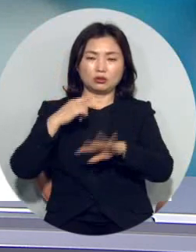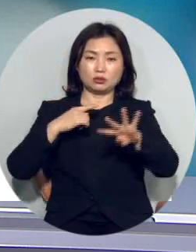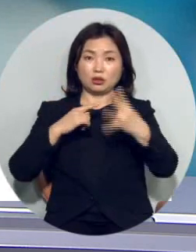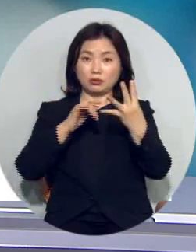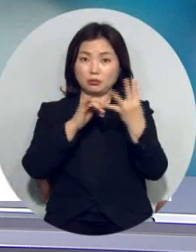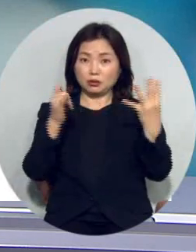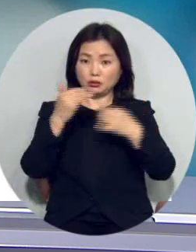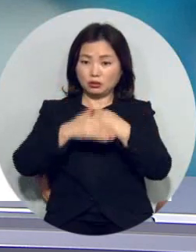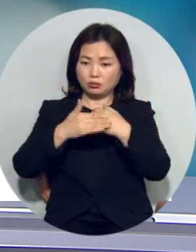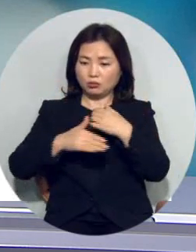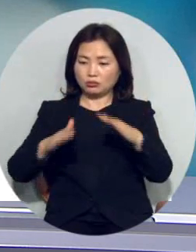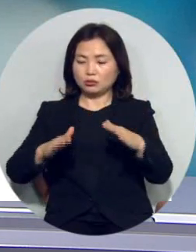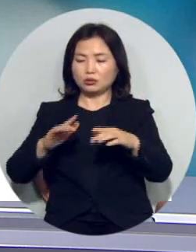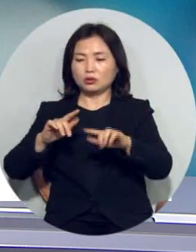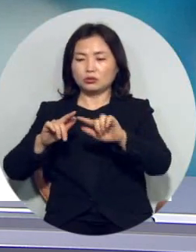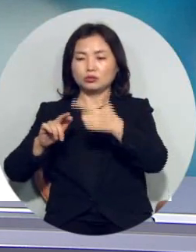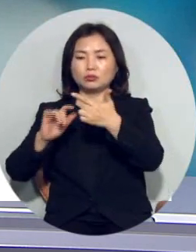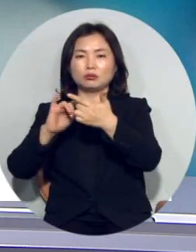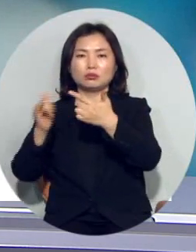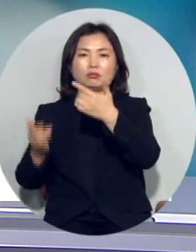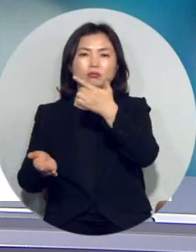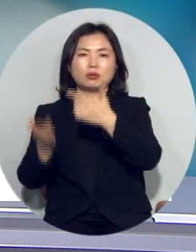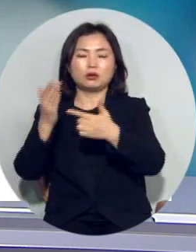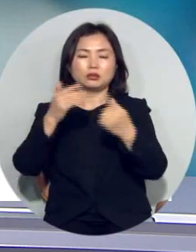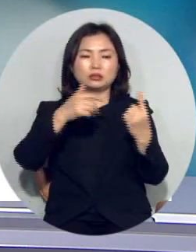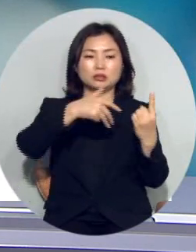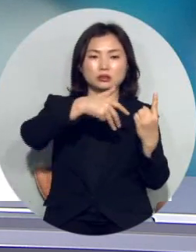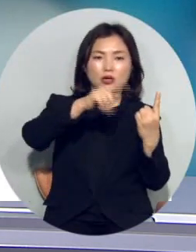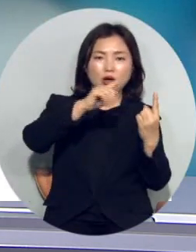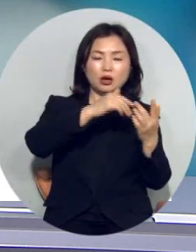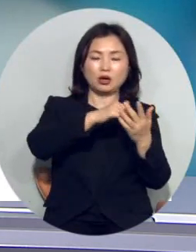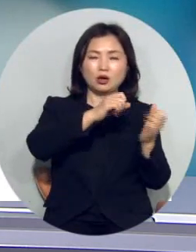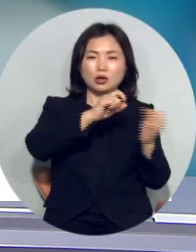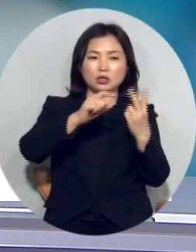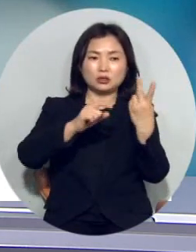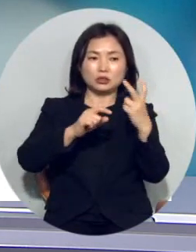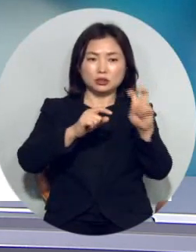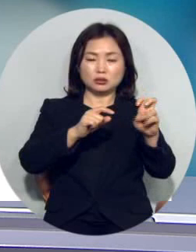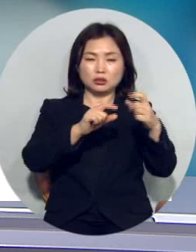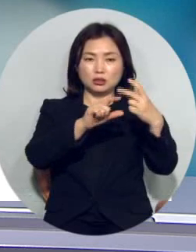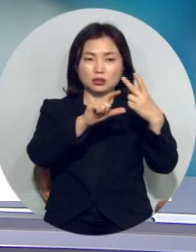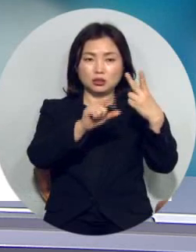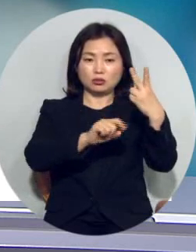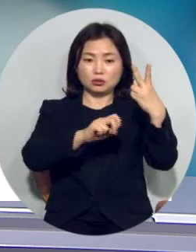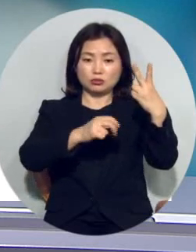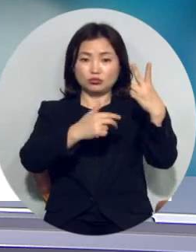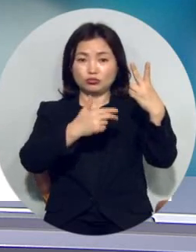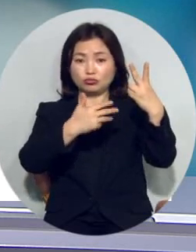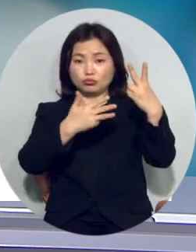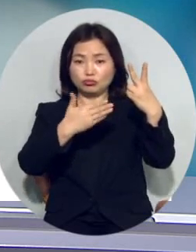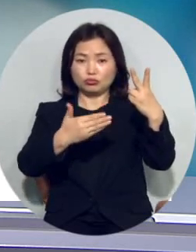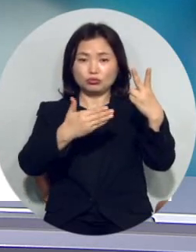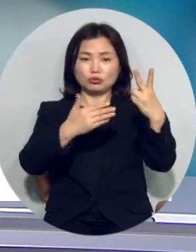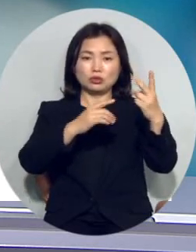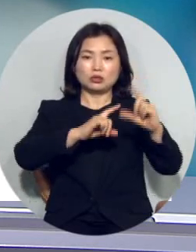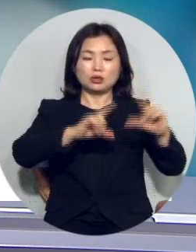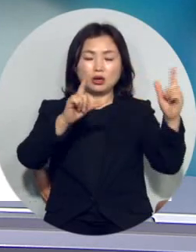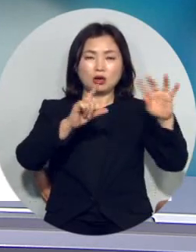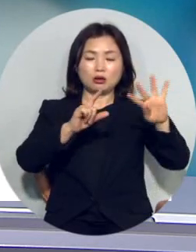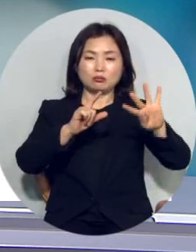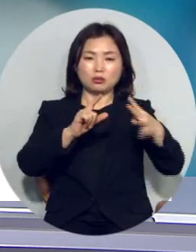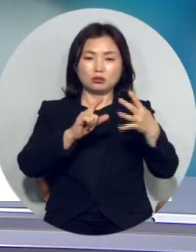명태 어떤 대구는 오늘 600명 대로 1차 대유행 태인 2020년 2월 29 의 700 41명 에 이어서